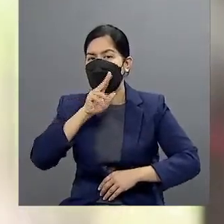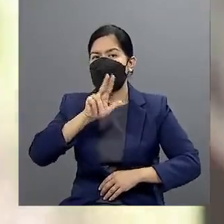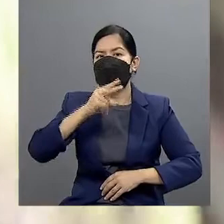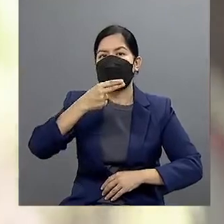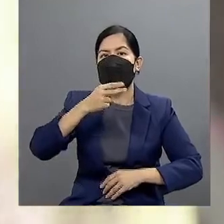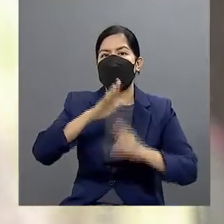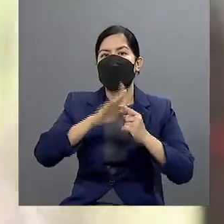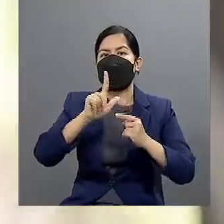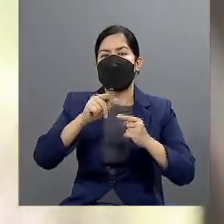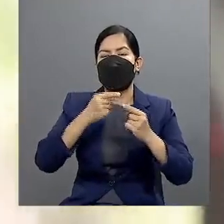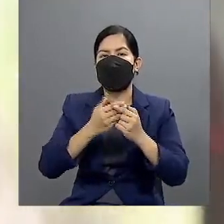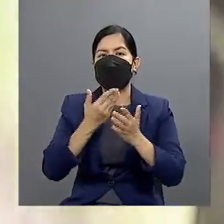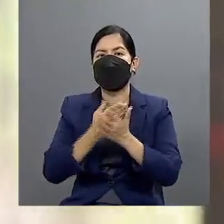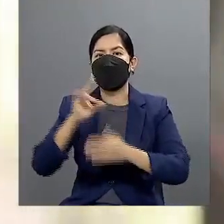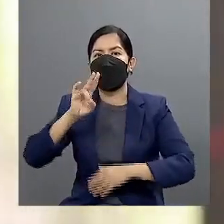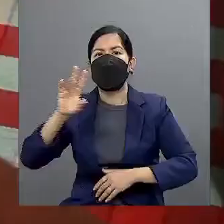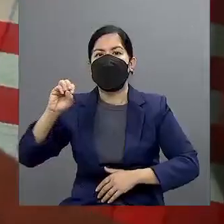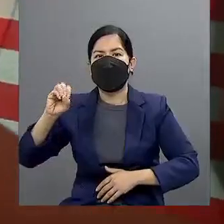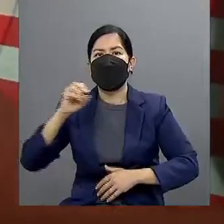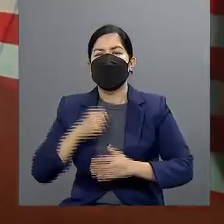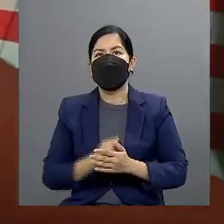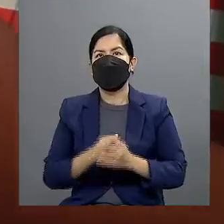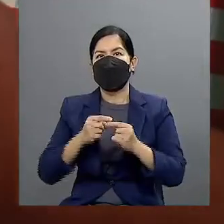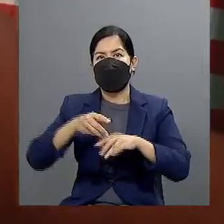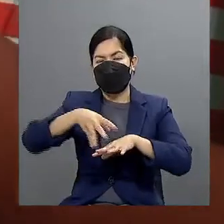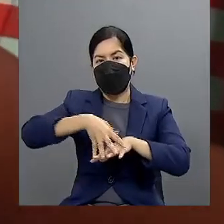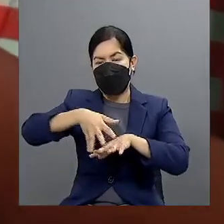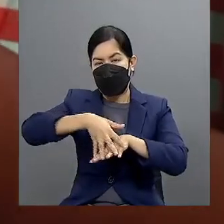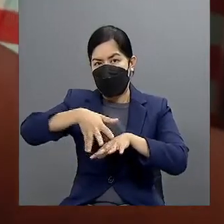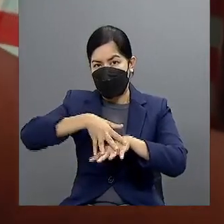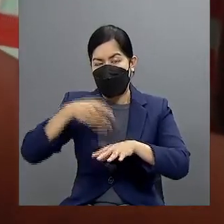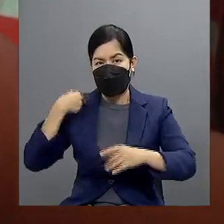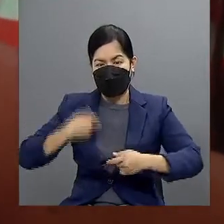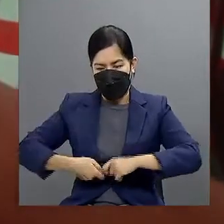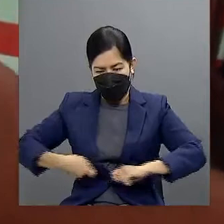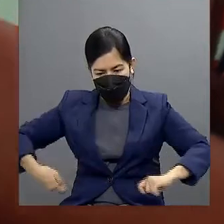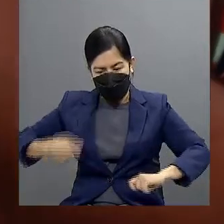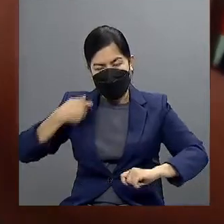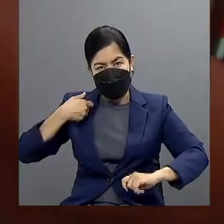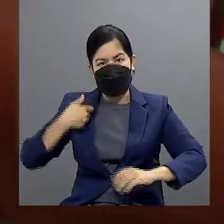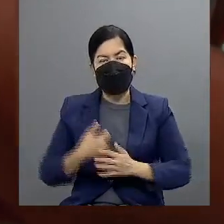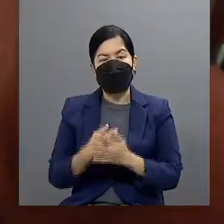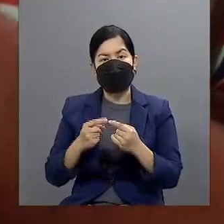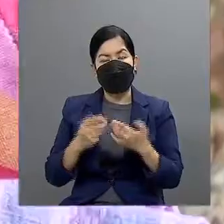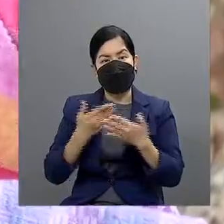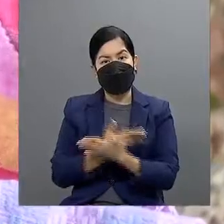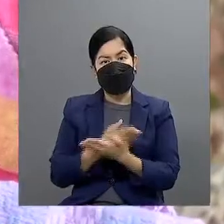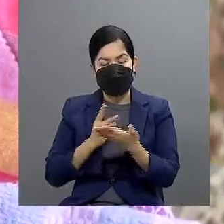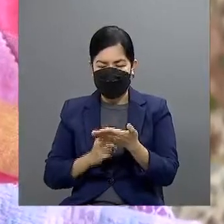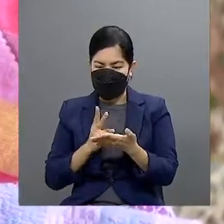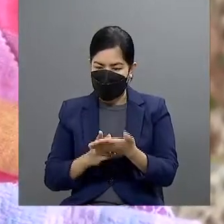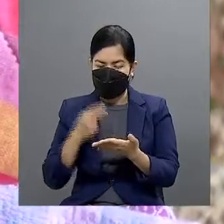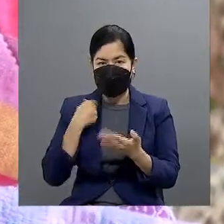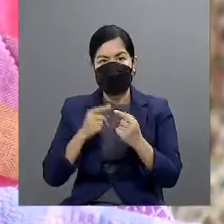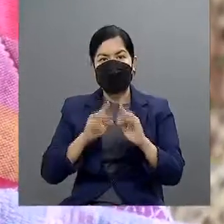อผ้าขาวม้านอกจากจะเป็นที่นิยมแล้วยังมีการนำมาตัดเย็บเป็นเครื่องนุ่งห่มและเครื่องใช้ในบ้านเช่นก